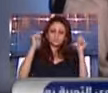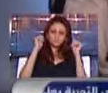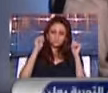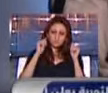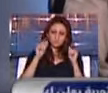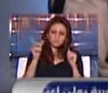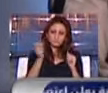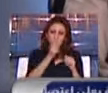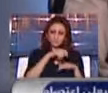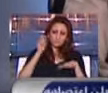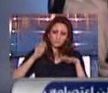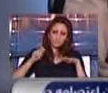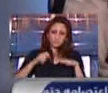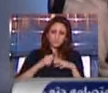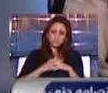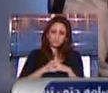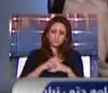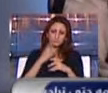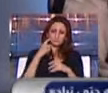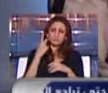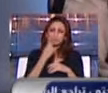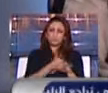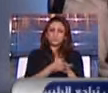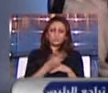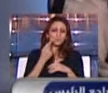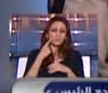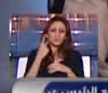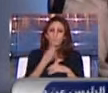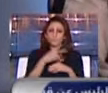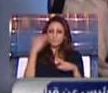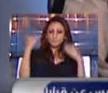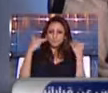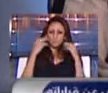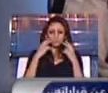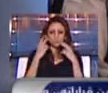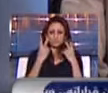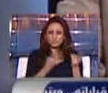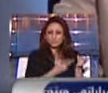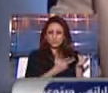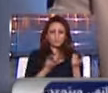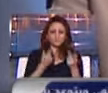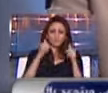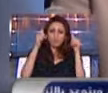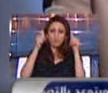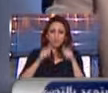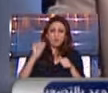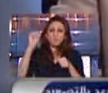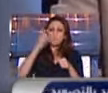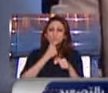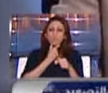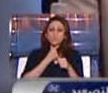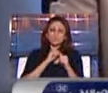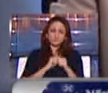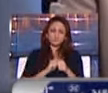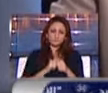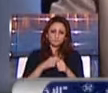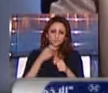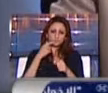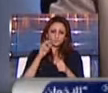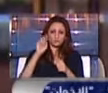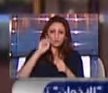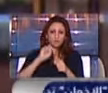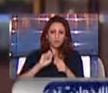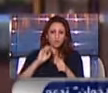المحاكمات. خلينا نعرف يا ترى أهالي الشهداء والمصابين شايفين ده ازاي. معنا النهاردة الأستاذة قشطة